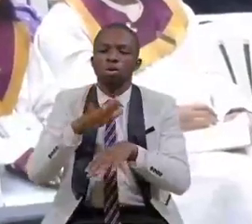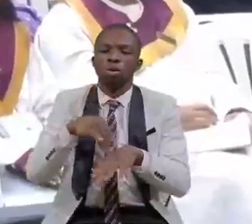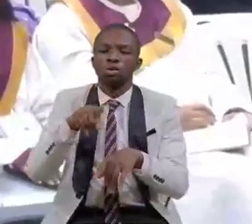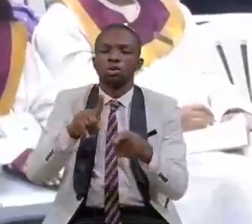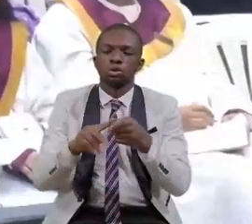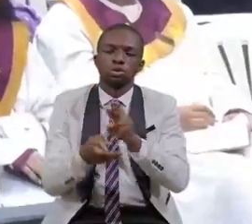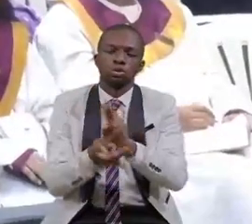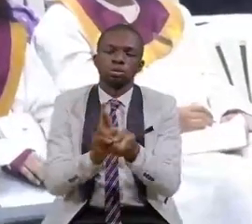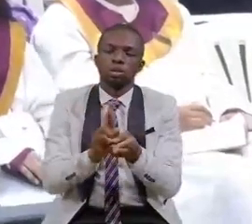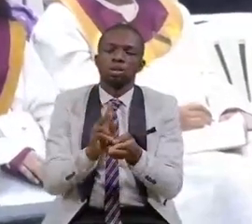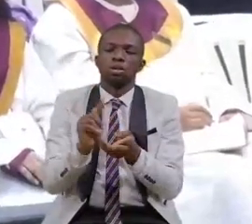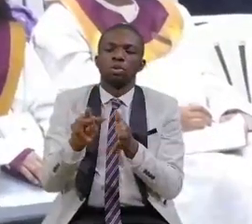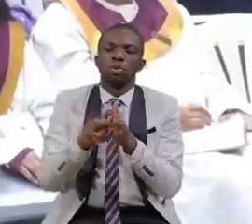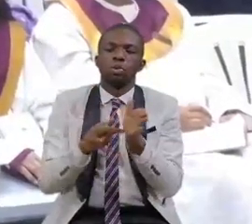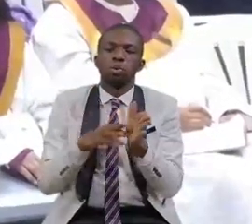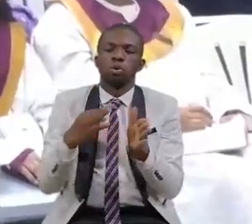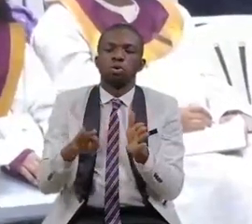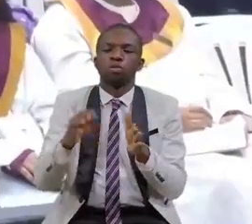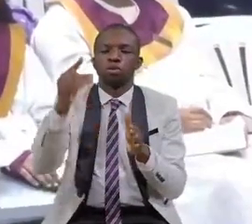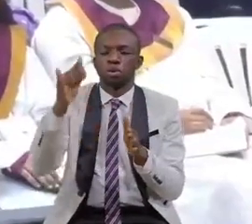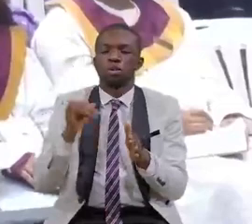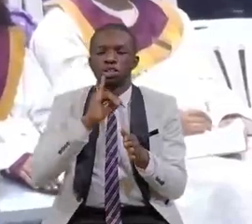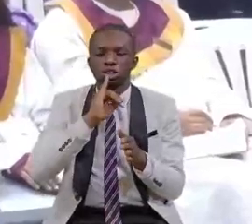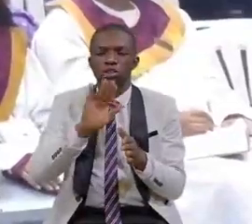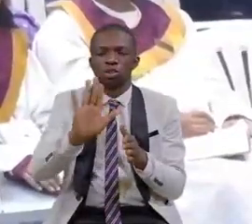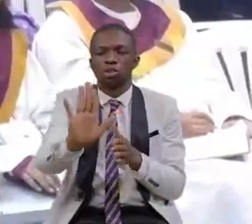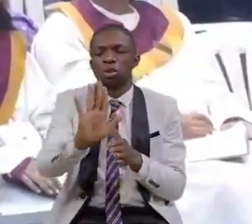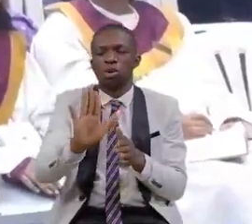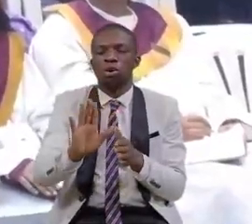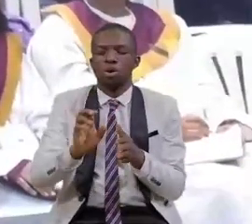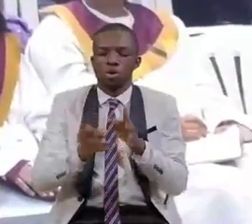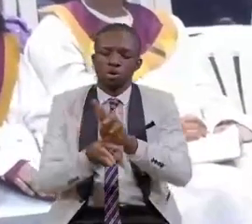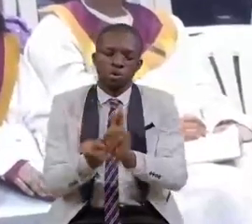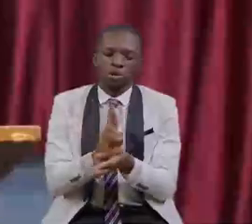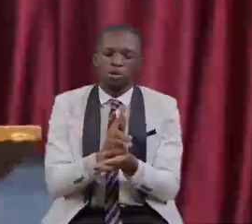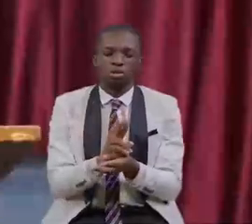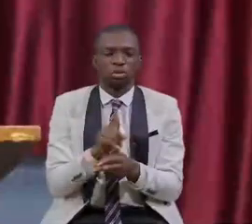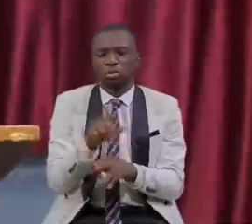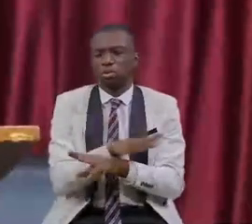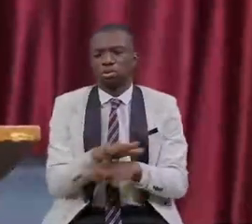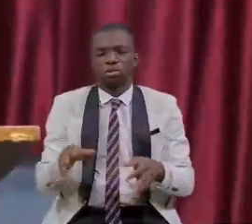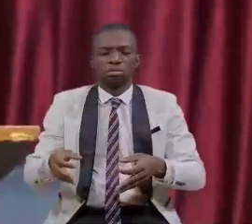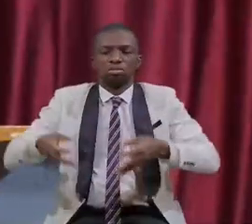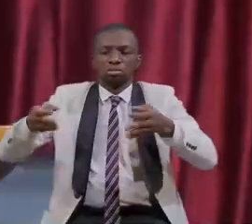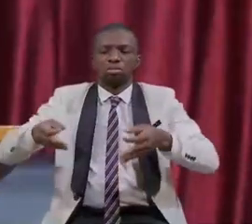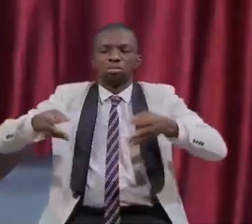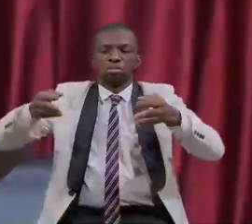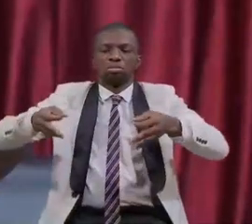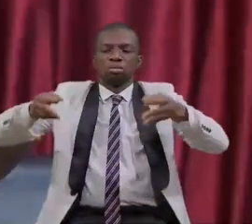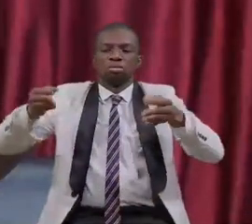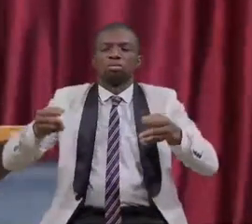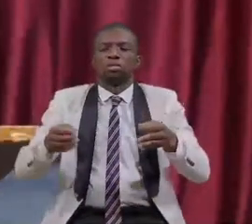la volonté de Dieu, c'est que vous vous repentiez de vos péchés. Vous ne devez pas retarder ça. Vous n'allez pas